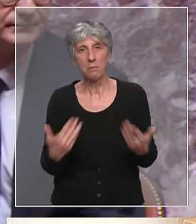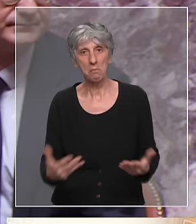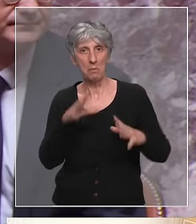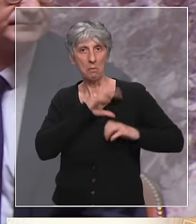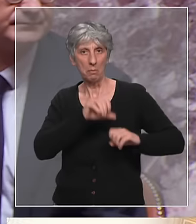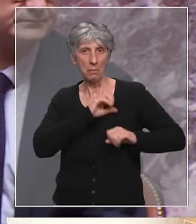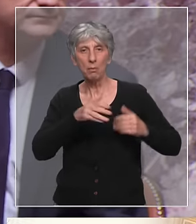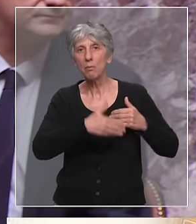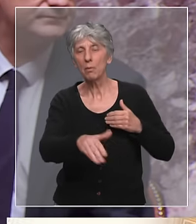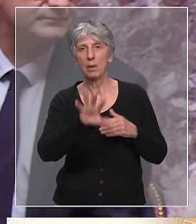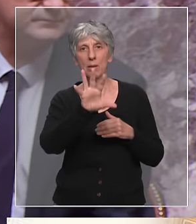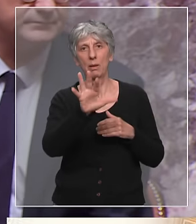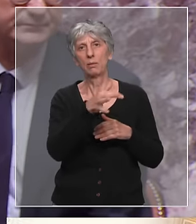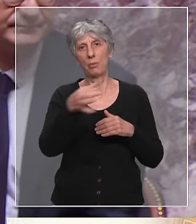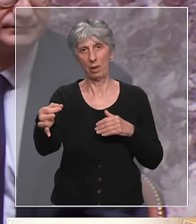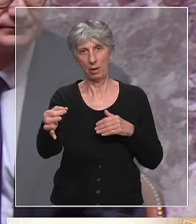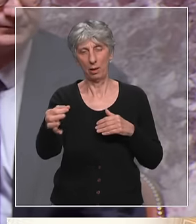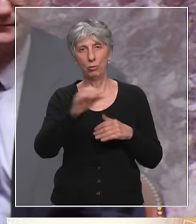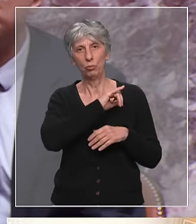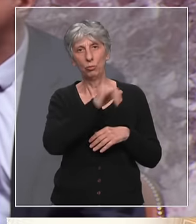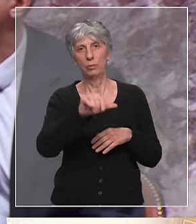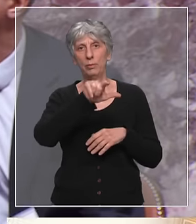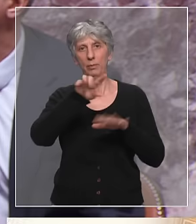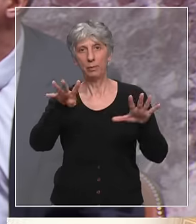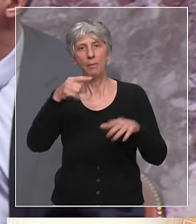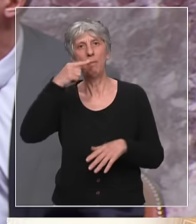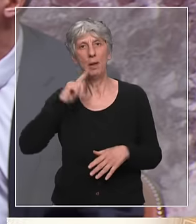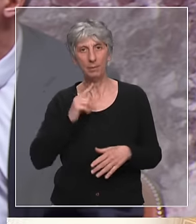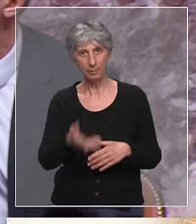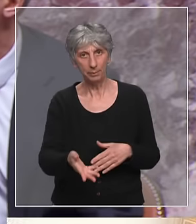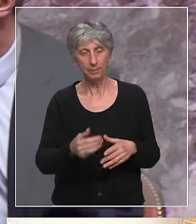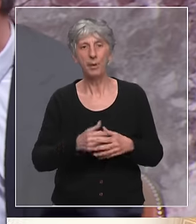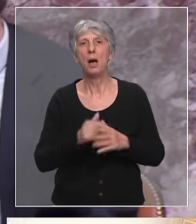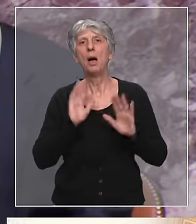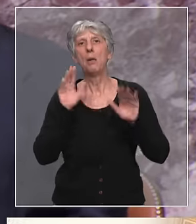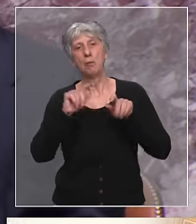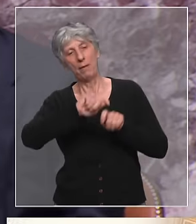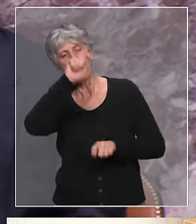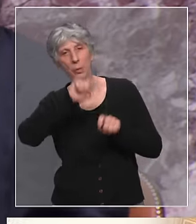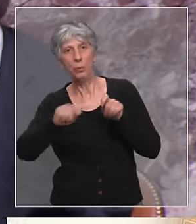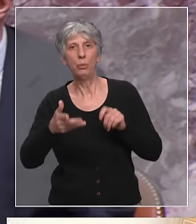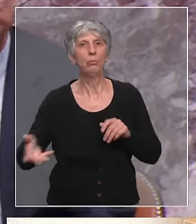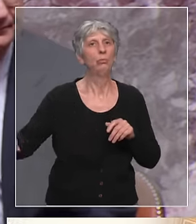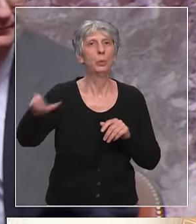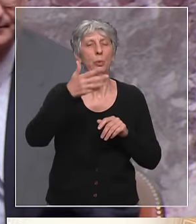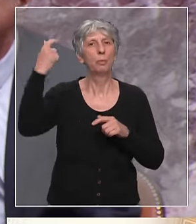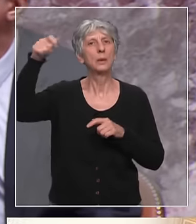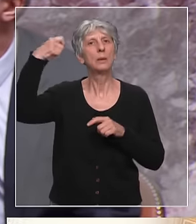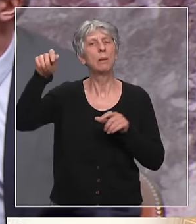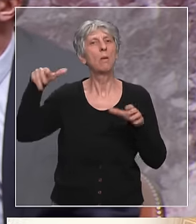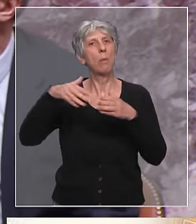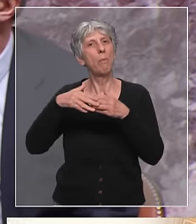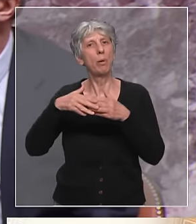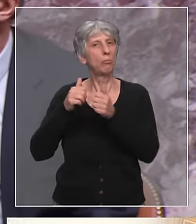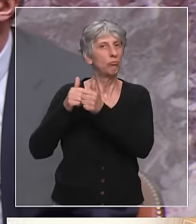nouvelle formule pendant les 5 prochaines séances jusqu'au 29 mai prochain et l'évaluerons avec l'ensemble des présidents de